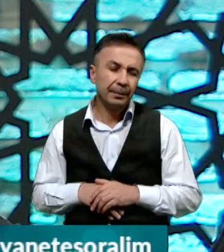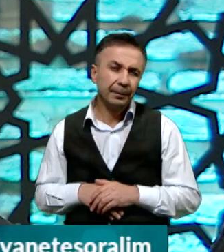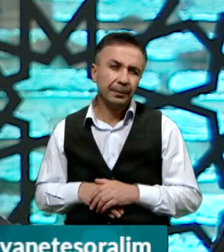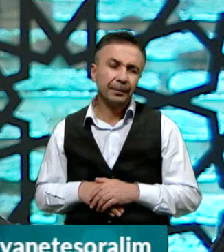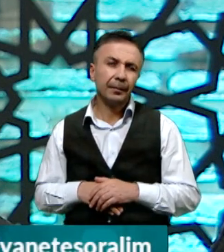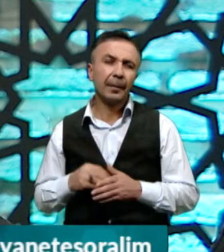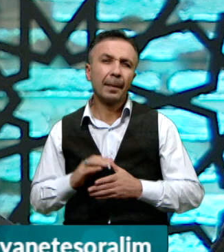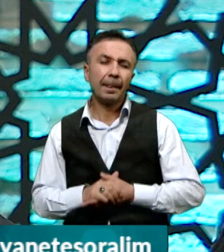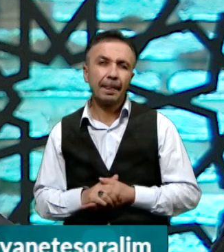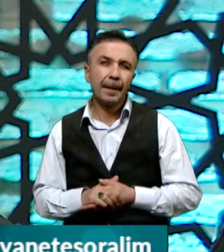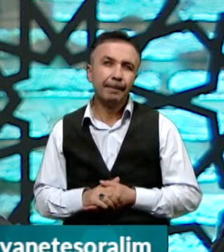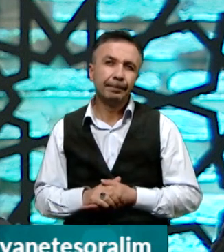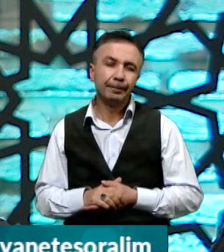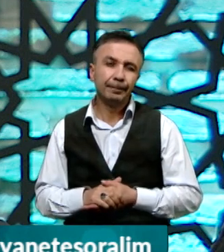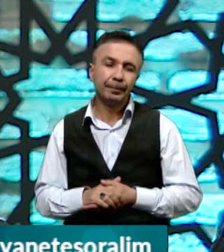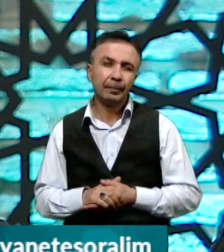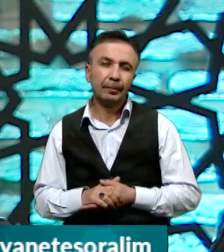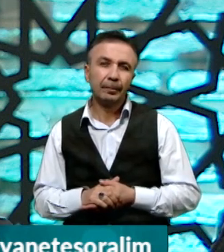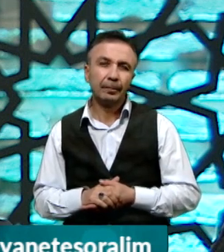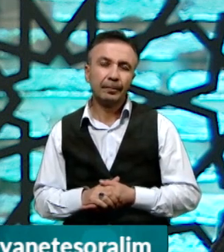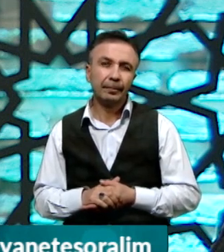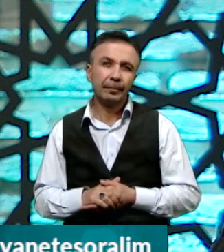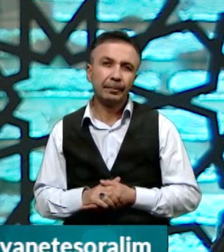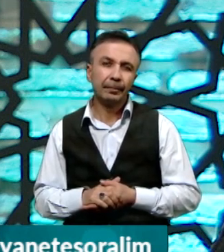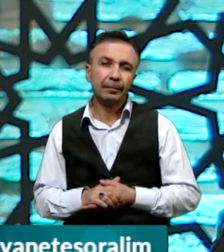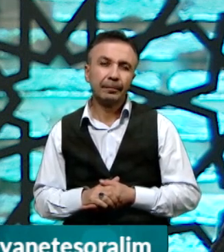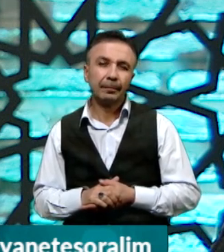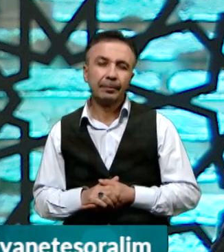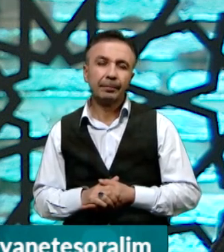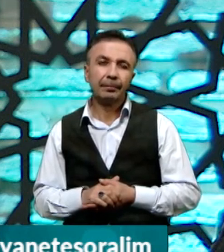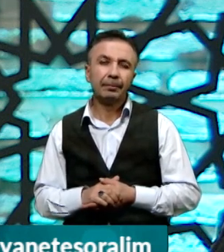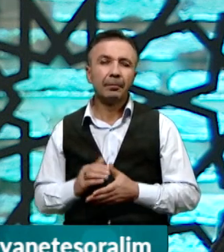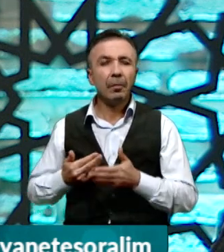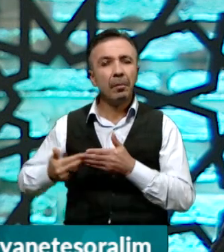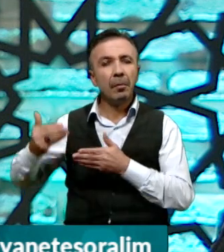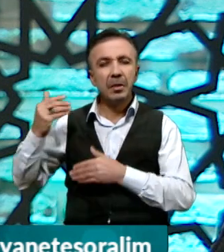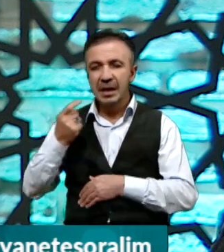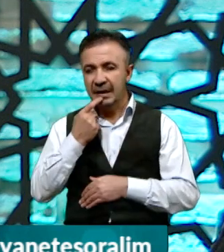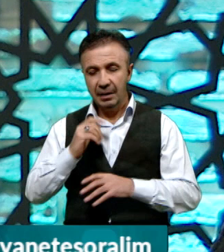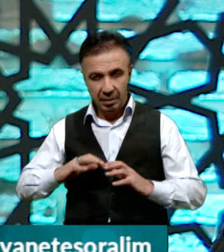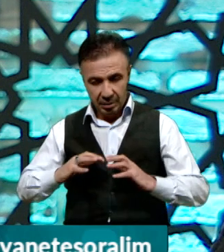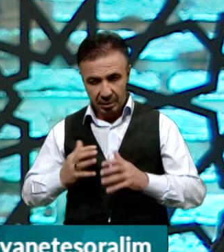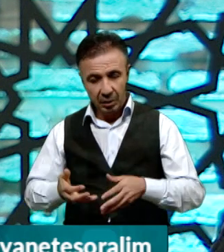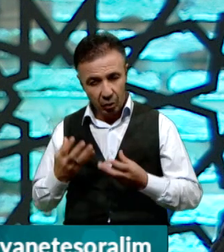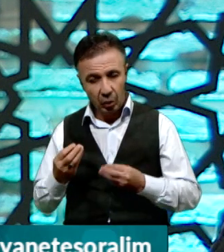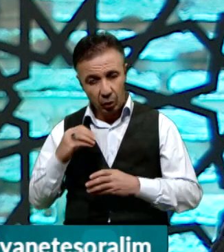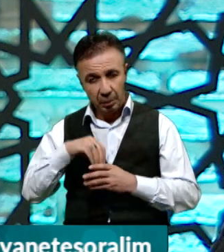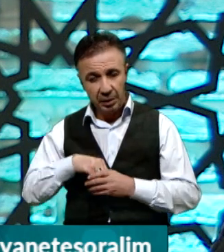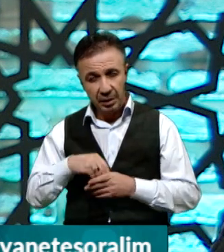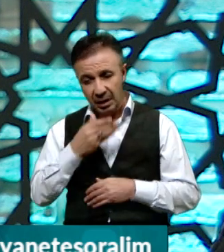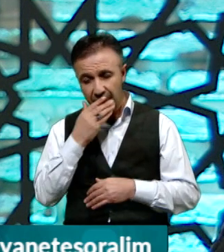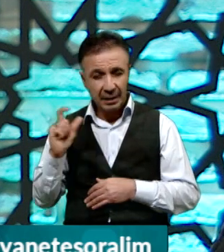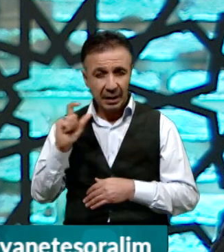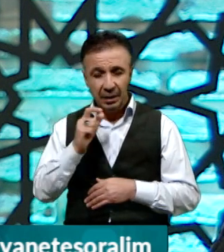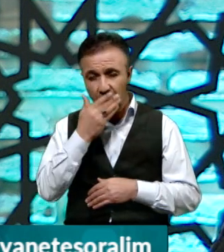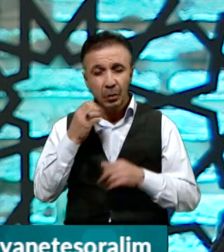adına soruyor galiba. Ya da bir hanımefendi ismi tam anlayamadım. Geçen yıl gebelikten dolayı Ramazan ayının orucunu